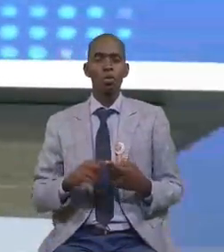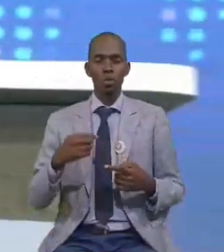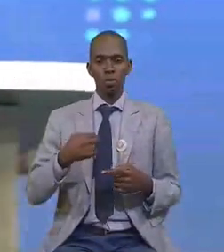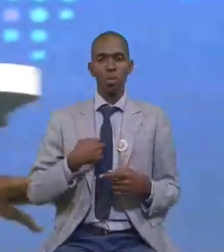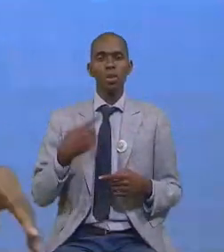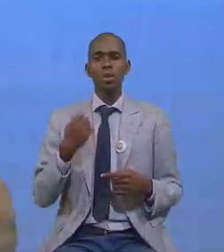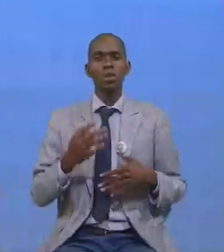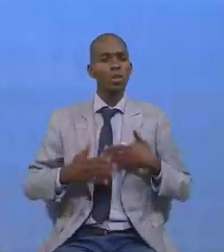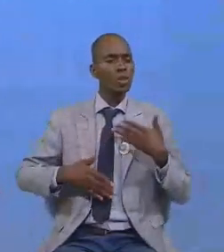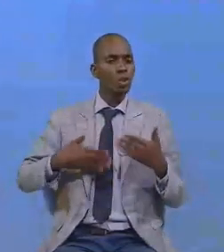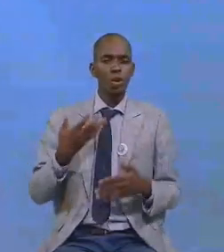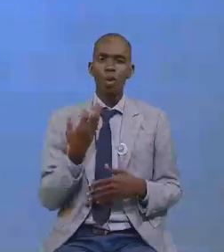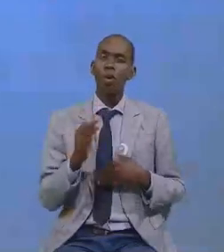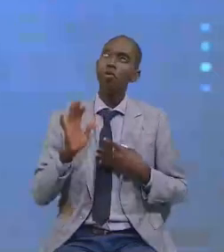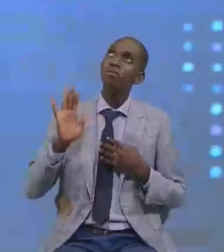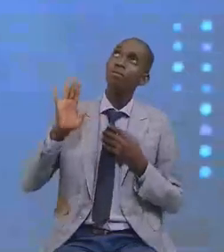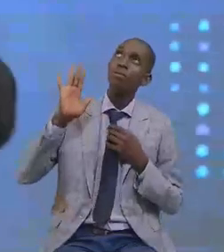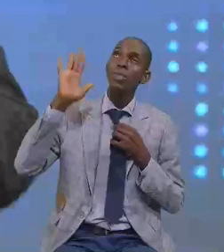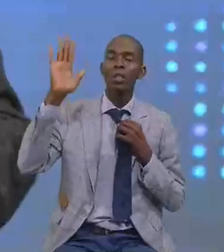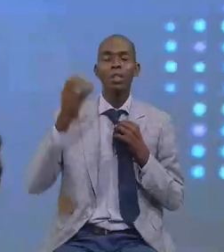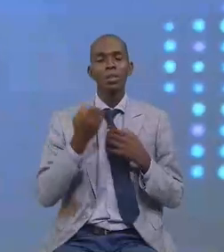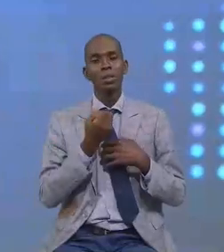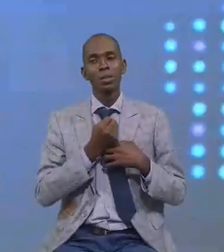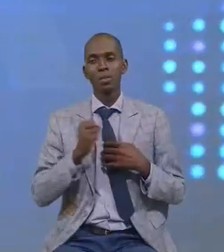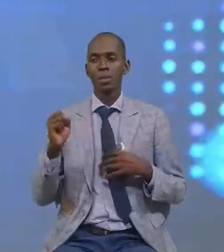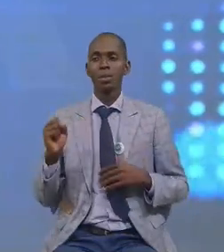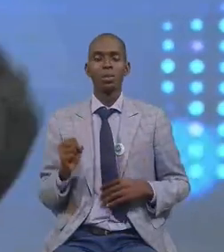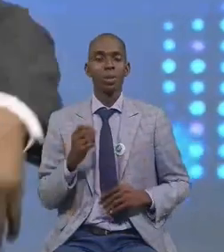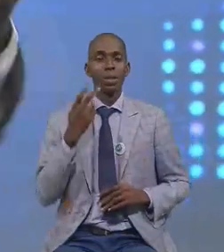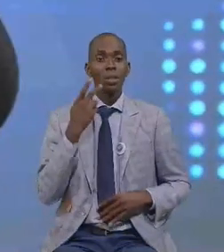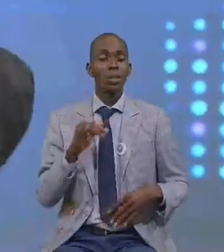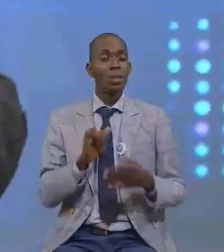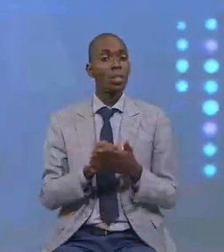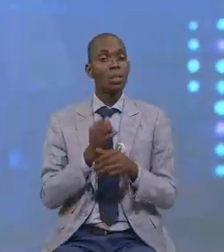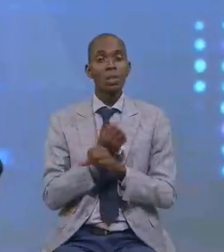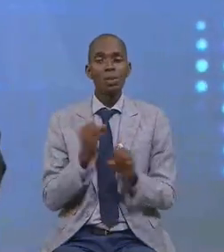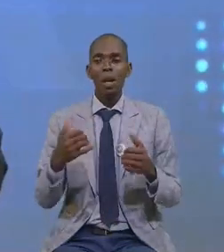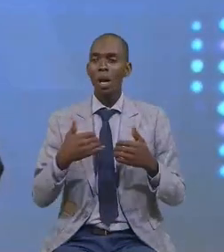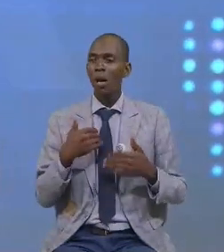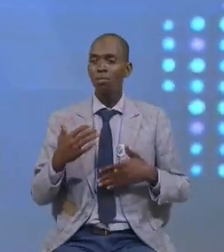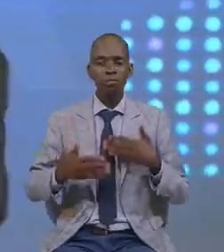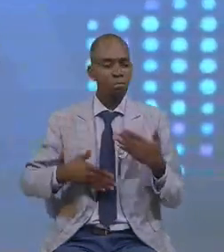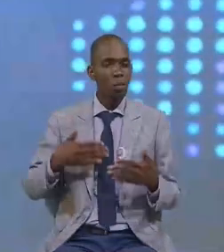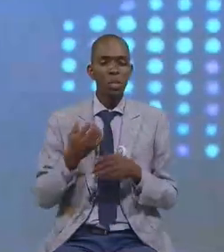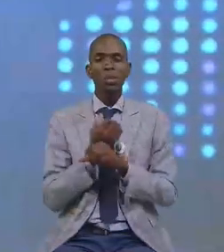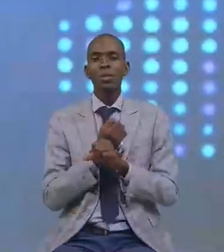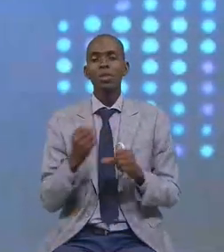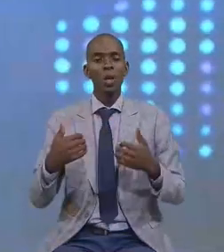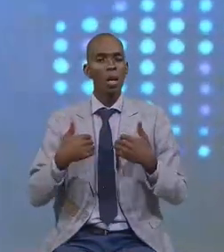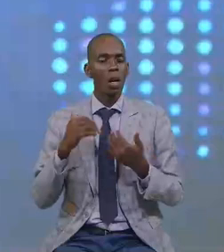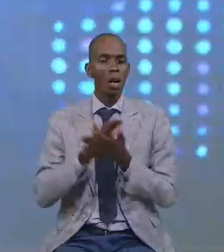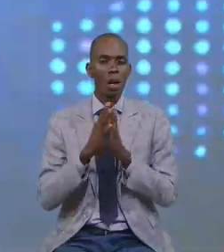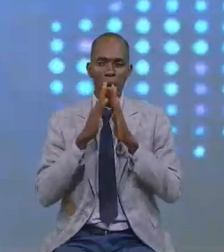Rends-moi la joie de ton salut. Le salut à la joie. Le salut est accompagné de la paix.